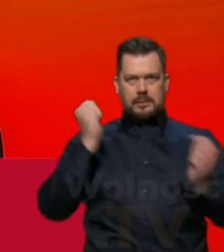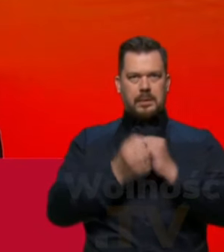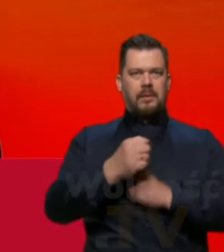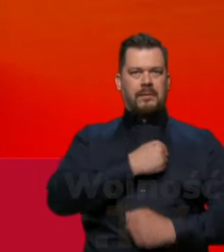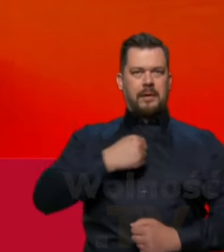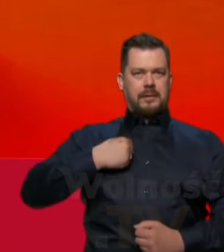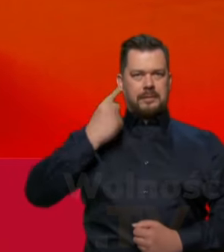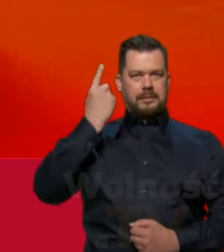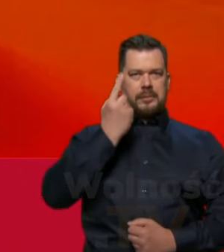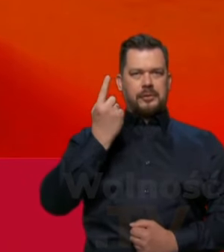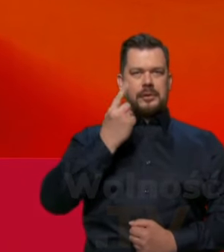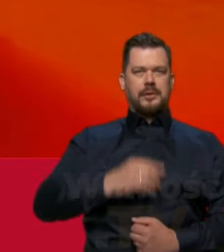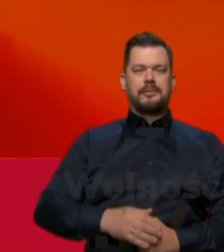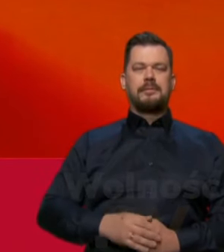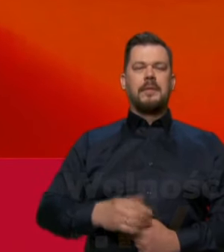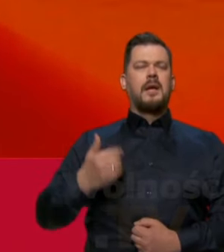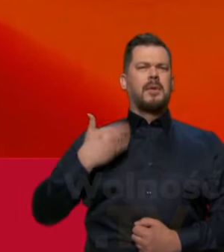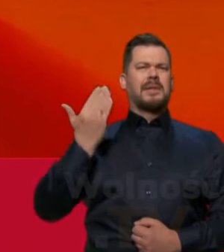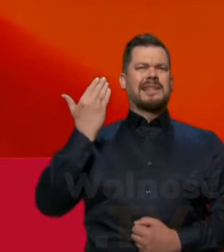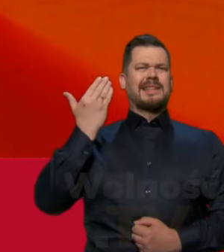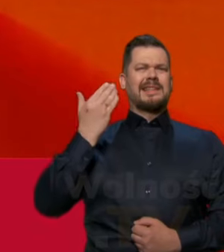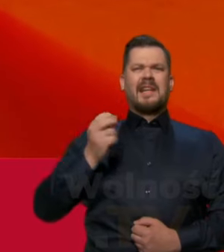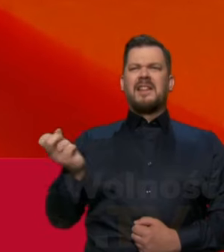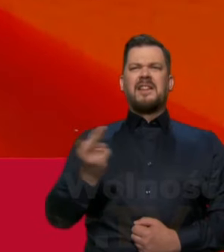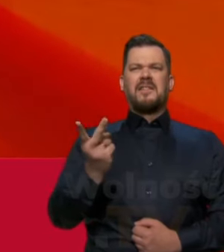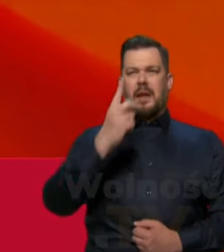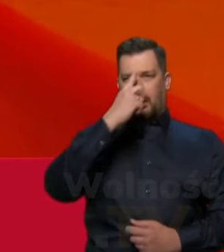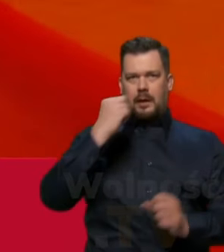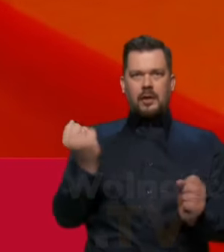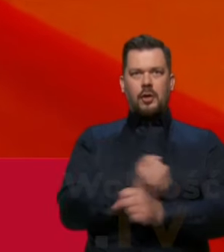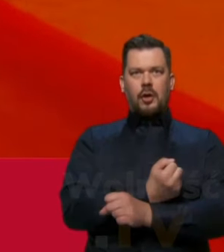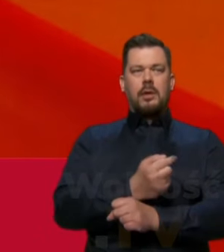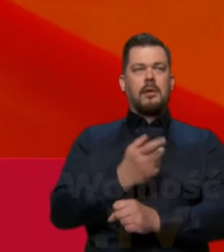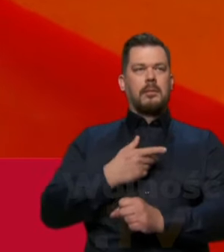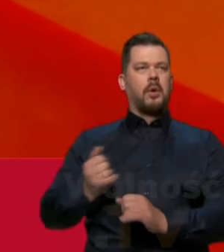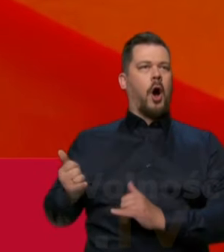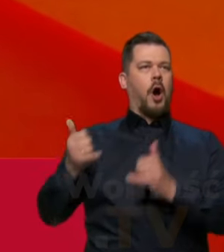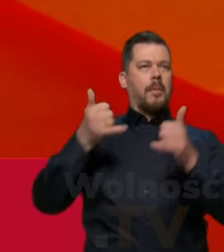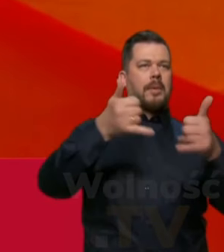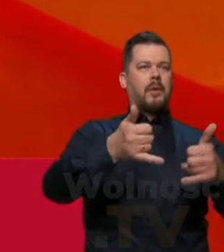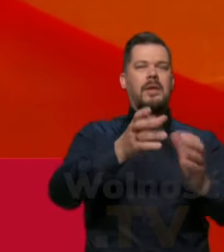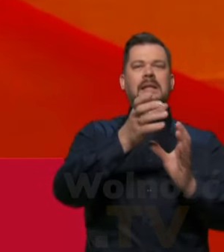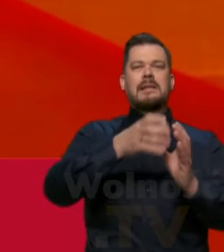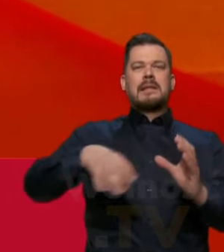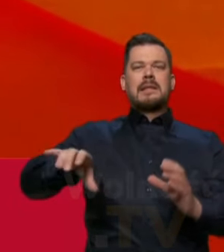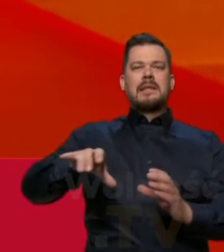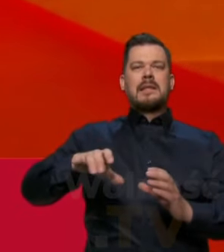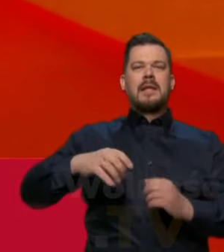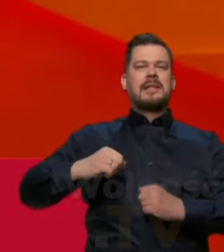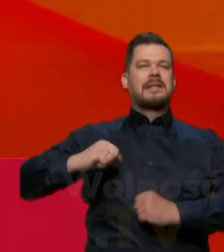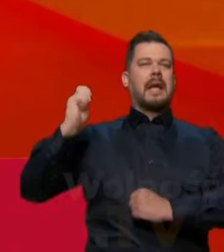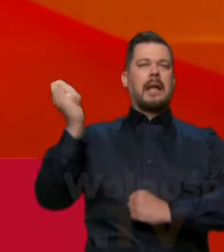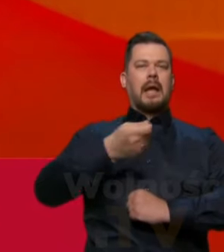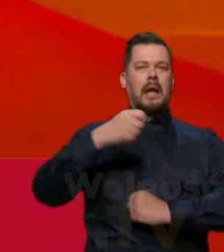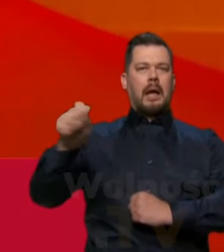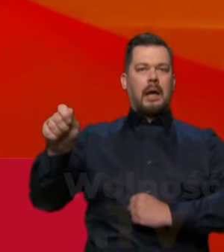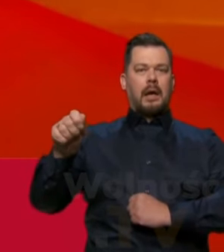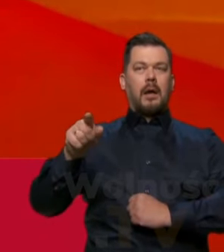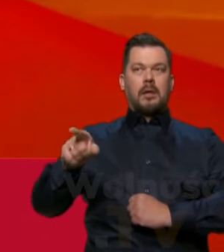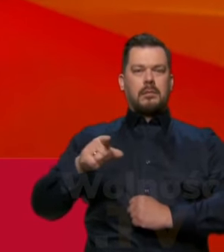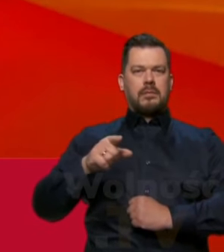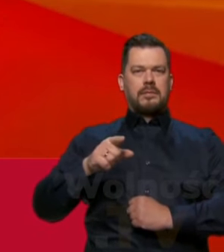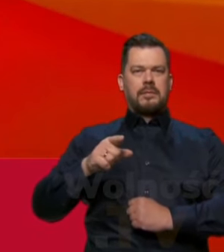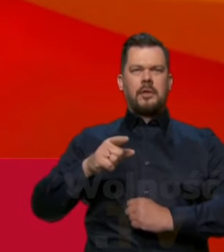Warszawie. Niedawno dwie idiotki oblały syrenkę czerwoną farbą, wrzeszcząc: ziemia płonie, jesteśmy ostatnim